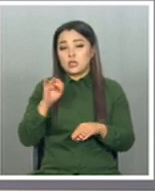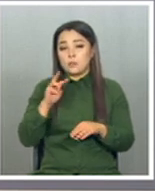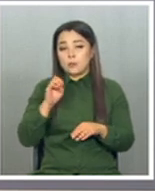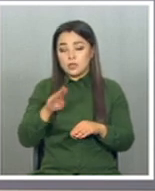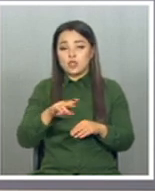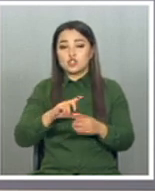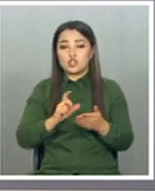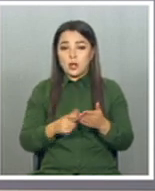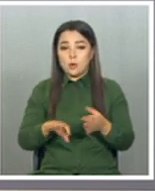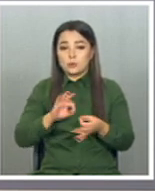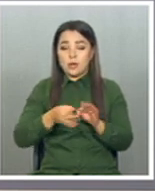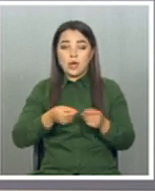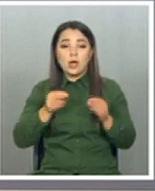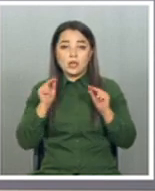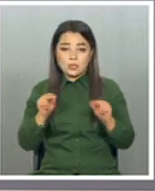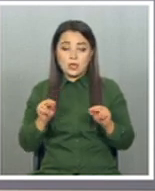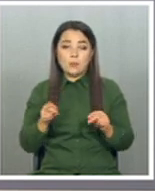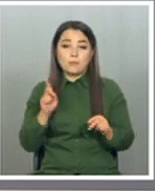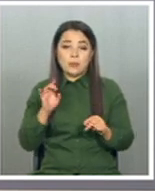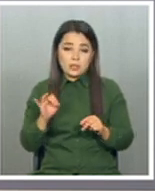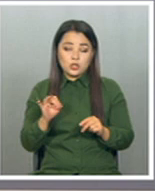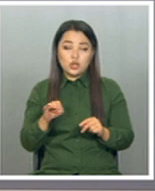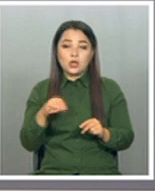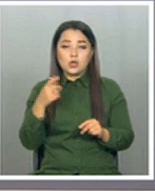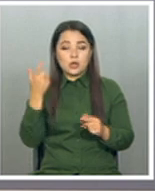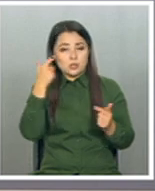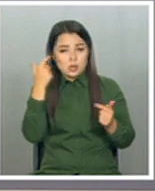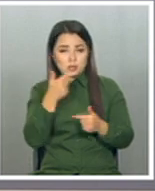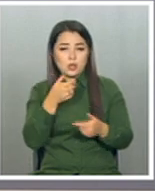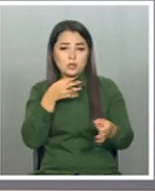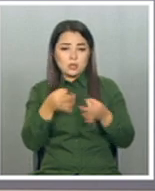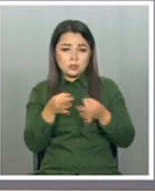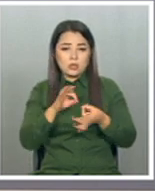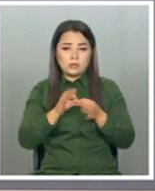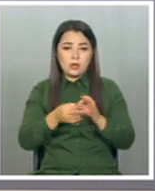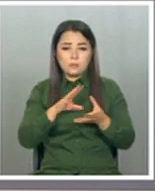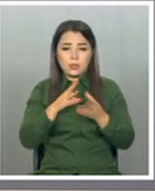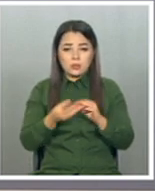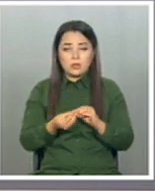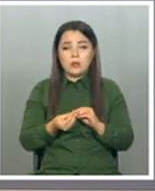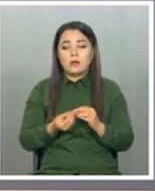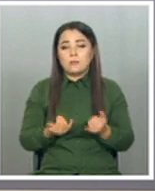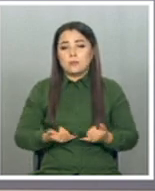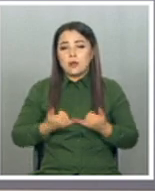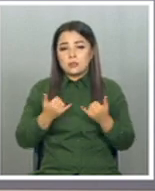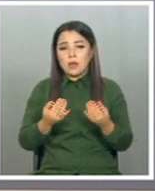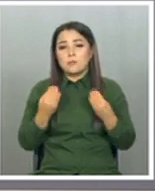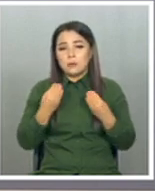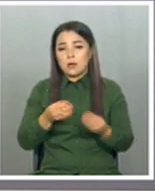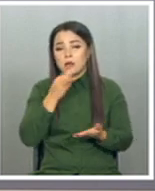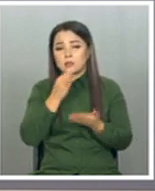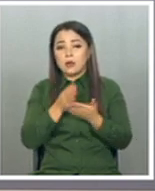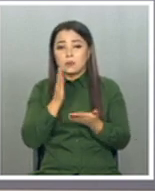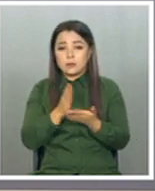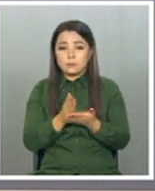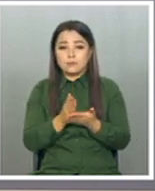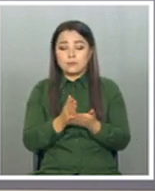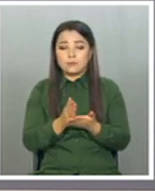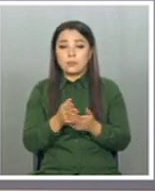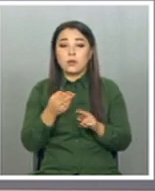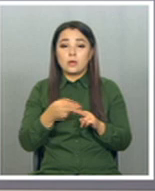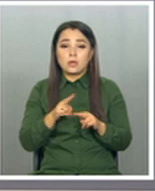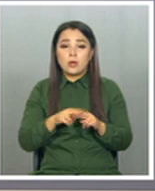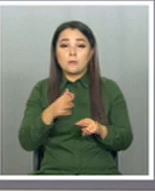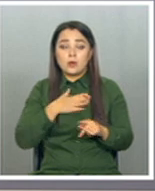жырауды әділ би, шешен жырау, айлалы аруақты батыр деп дәріптеген. Біз